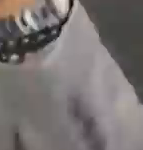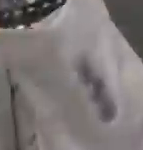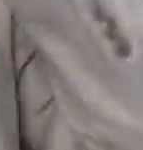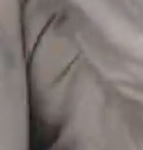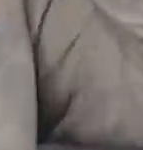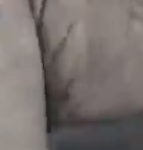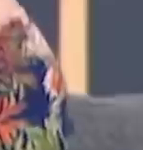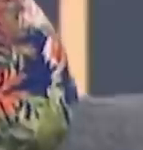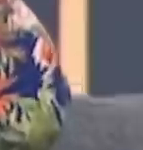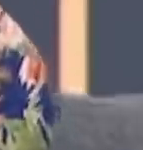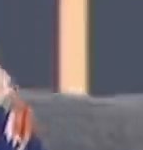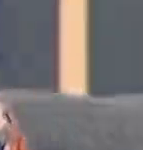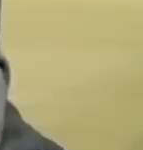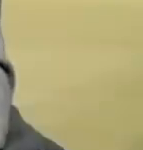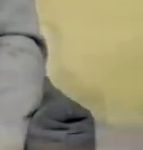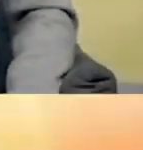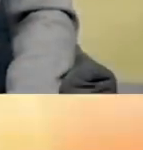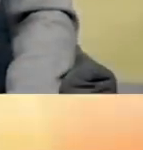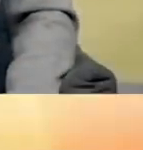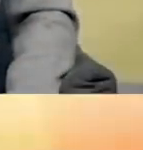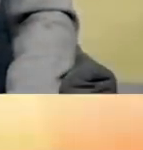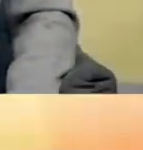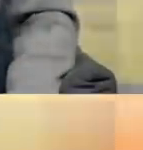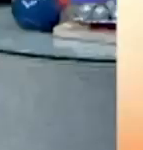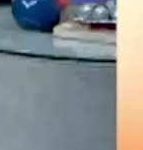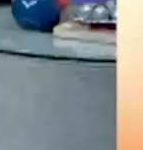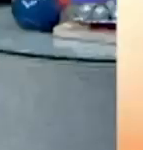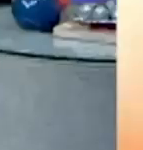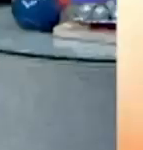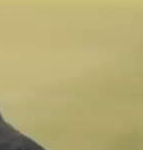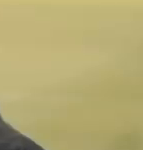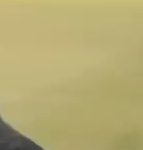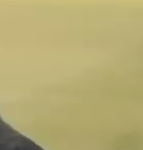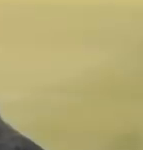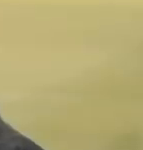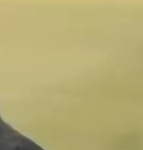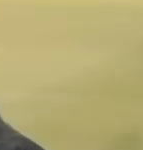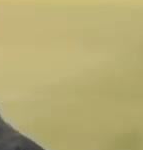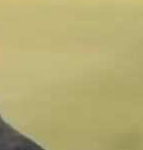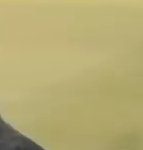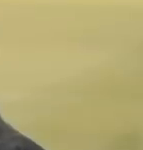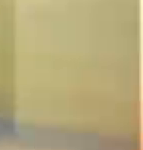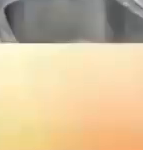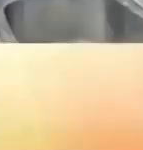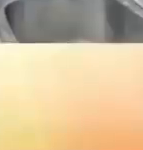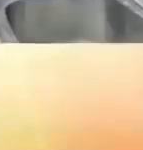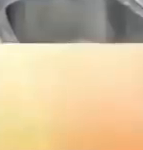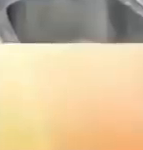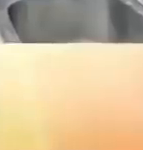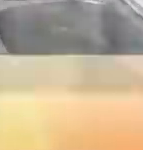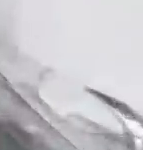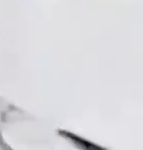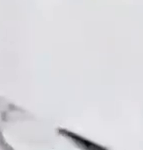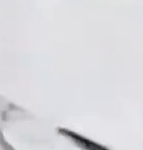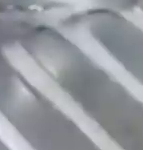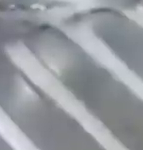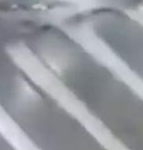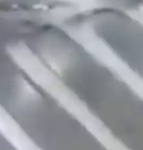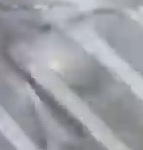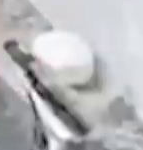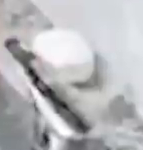Sa pakising sa umaga, iba kung nauuna ka. Sa pagbangon